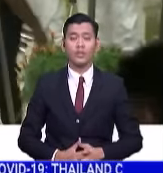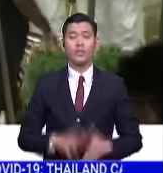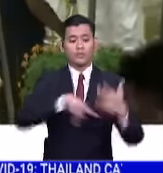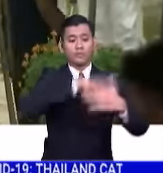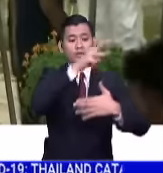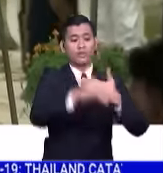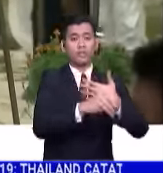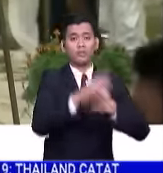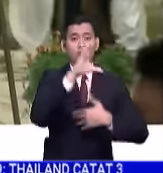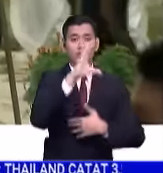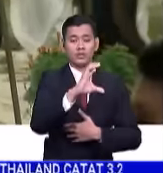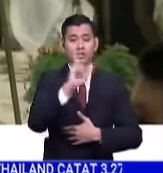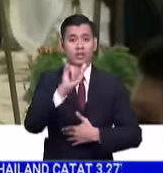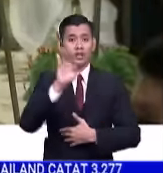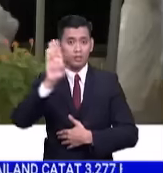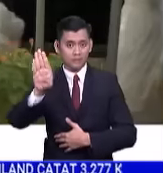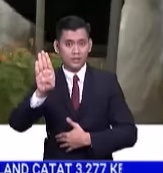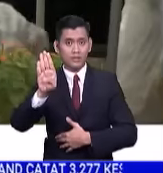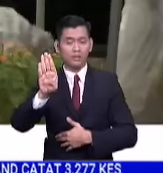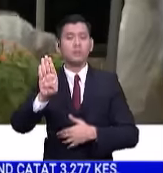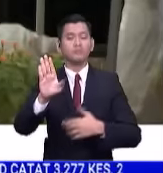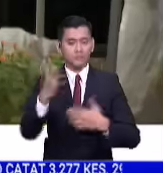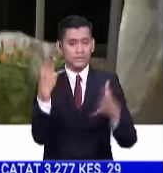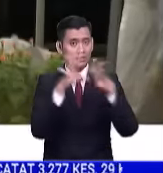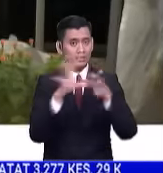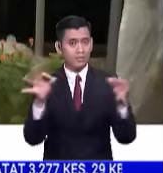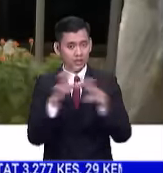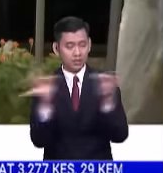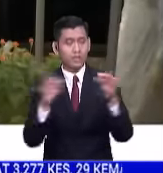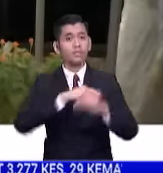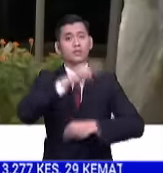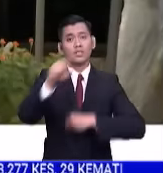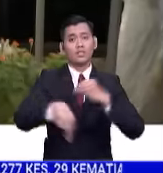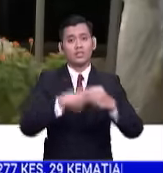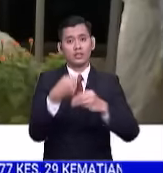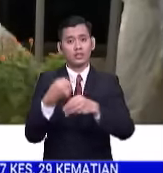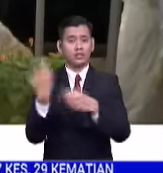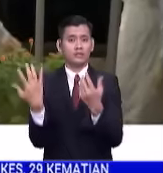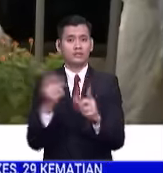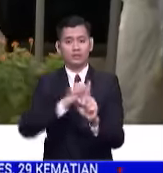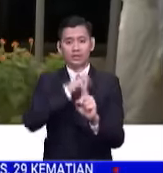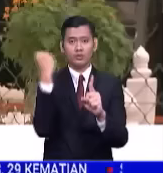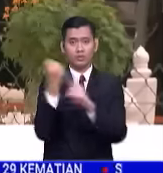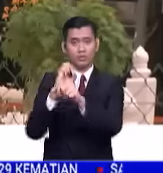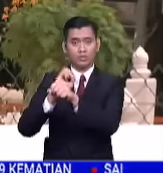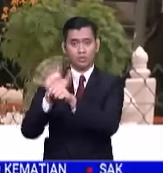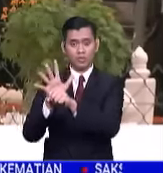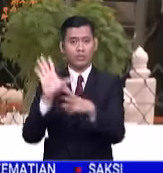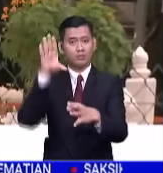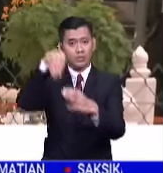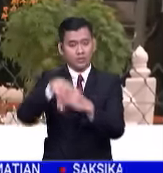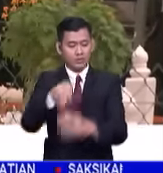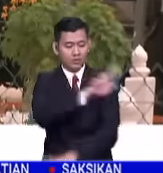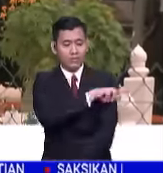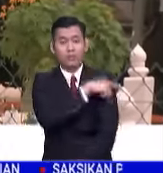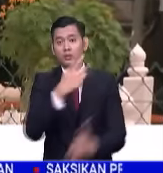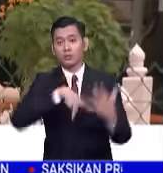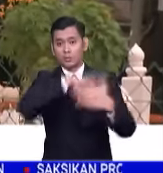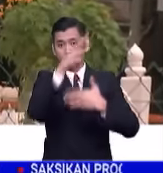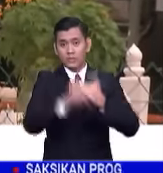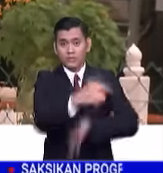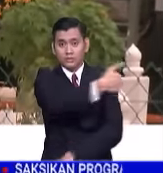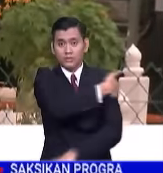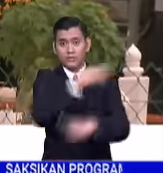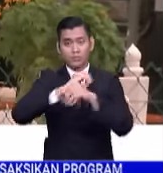CIB akan terus memberikan intipati mengenai situasi COVID-19 terkini termasuk program vaksinasi untuk tatapan dan